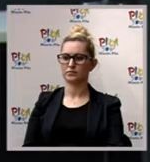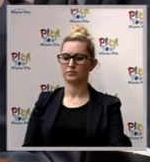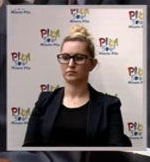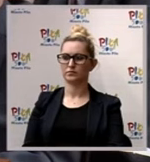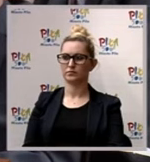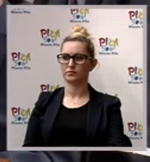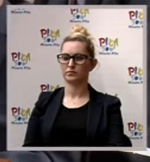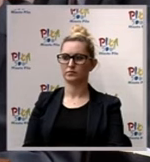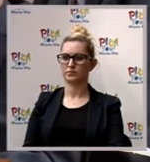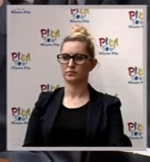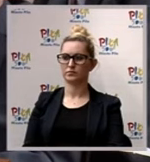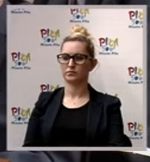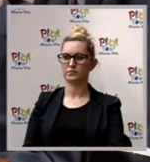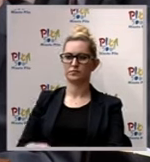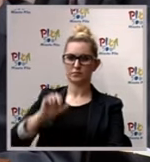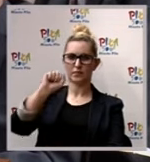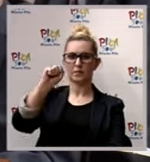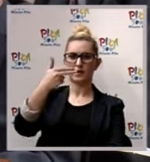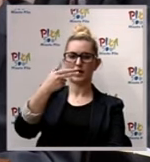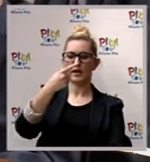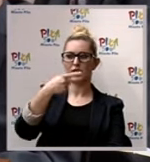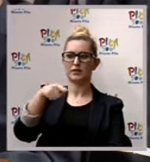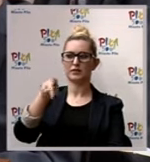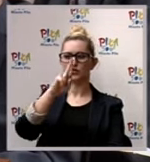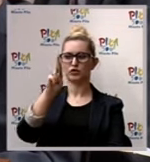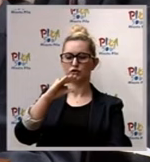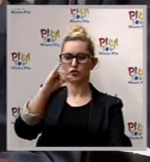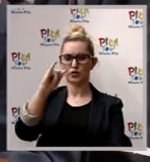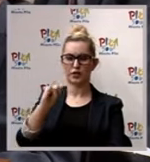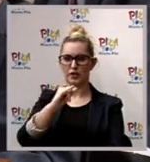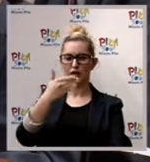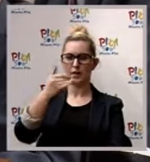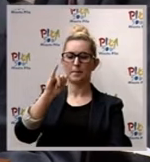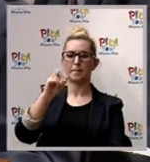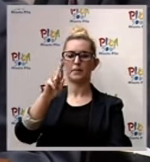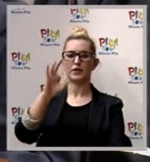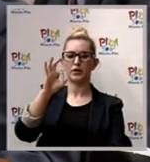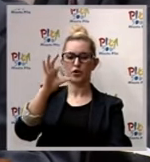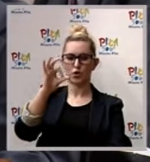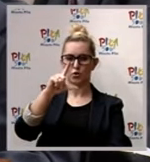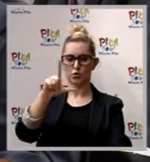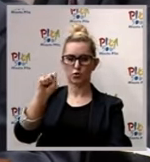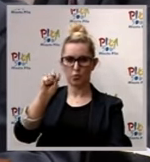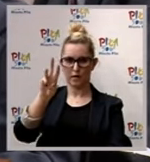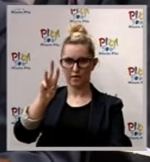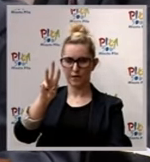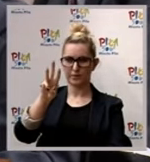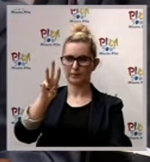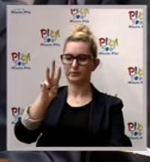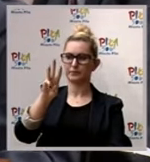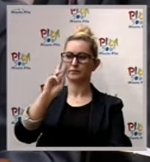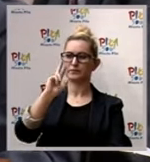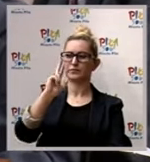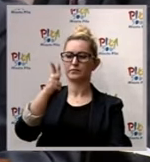Pile. Andrzej Mirosław Kieszkowski. Komisja skrutacyjna stwierdza, że kandydat